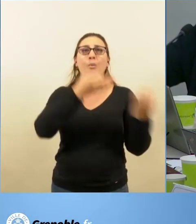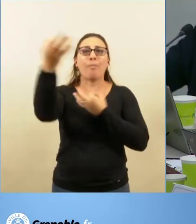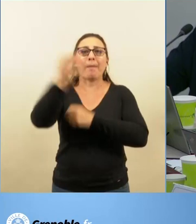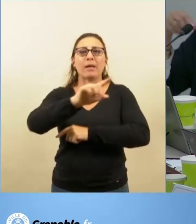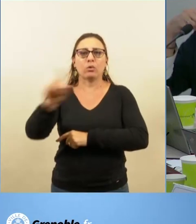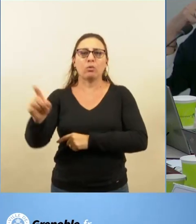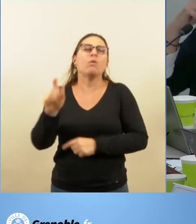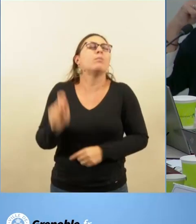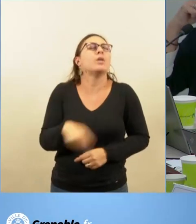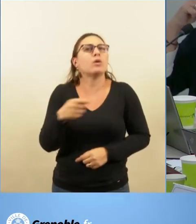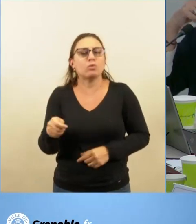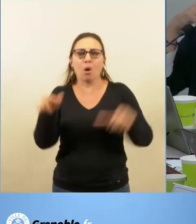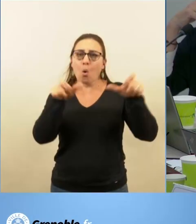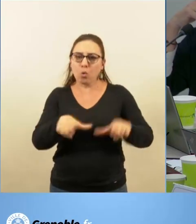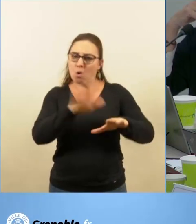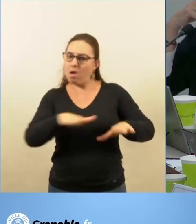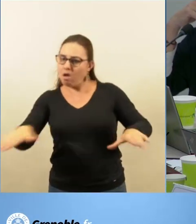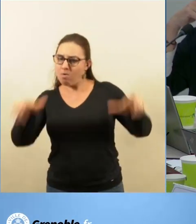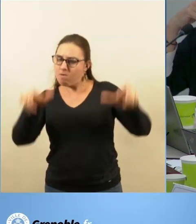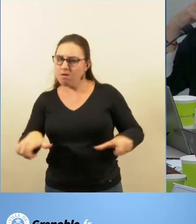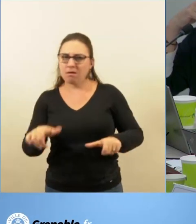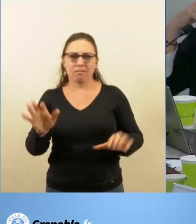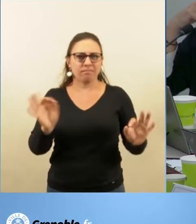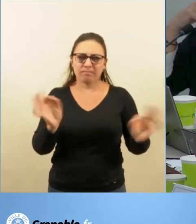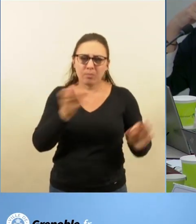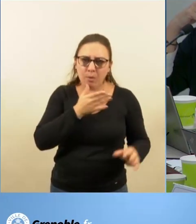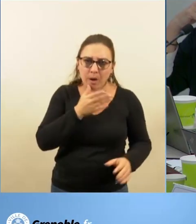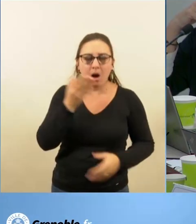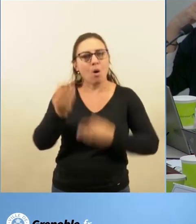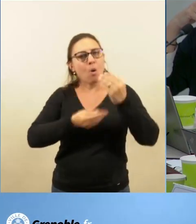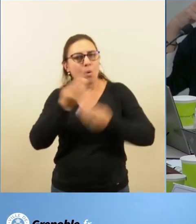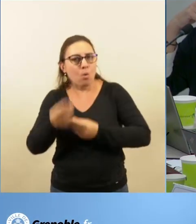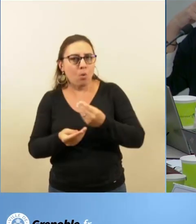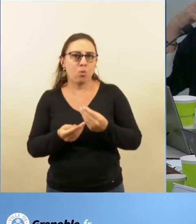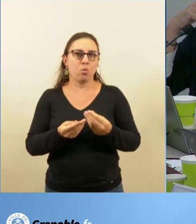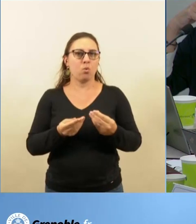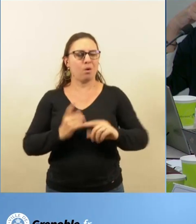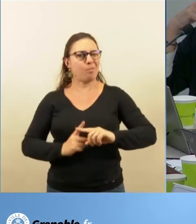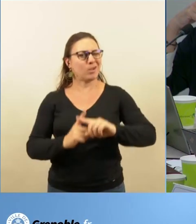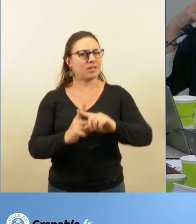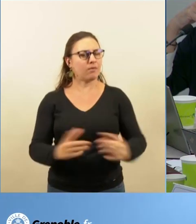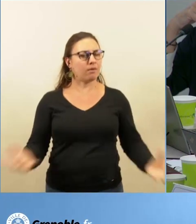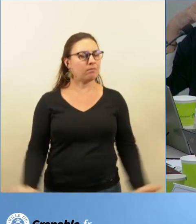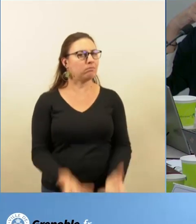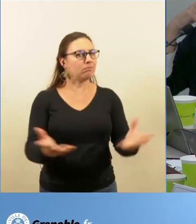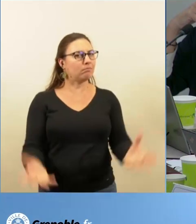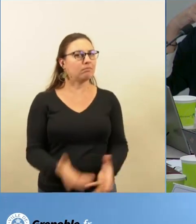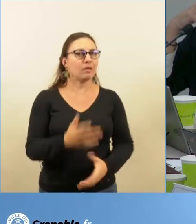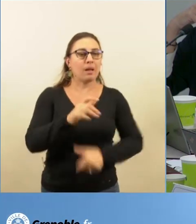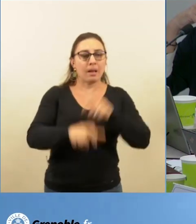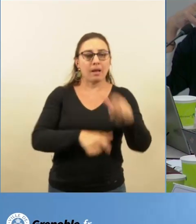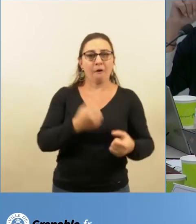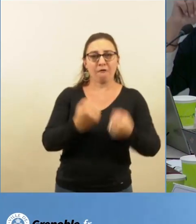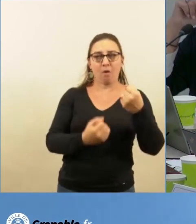permettra pas le contrôle en stationnement mais elle permettra ou tout au moins elle encouragera ceux qui prennent leur véhicule pour aller